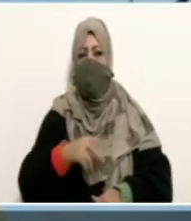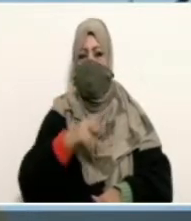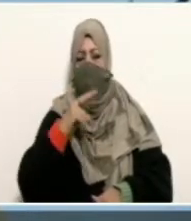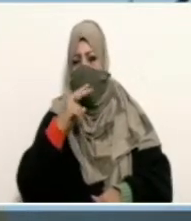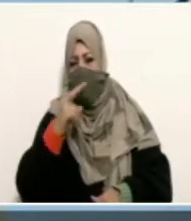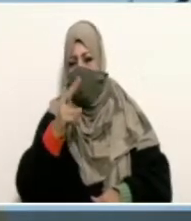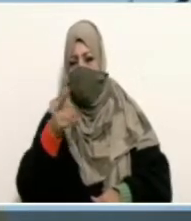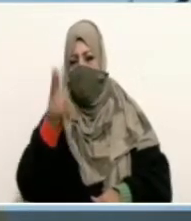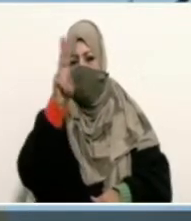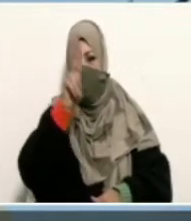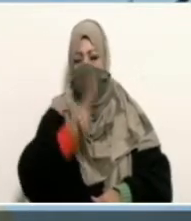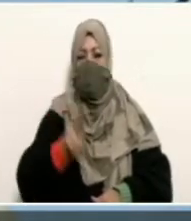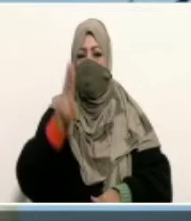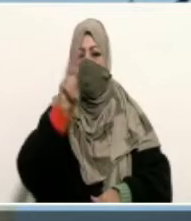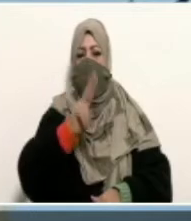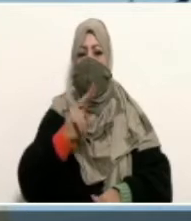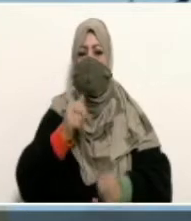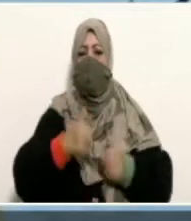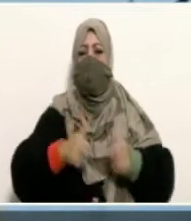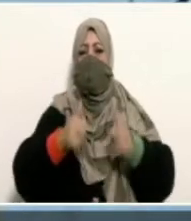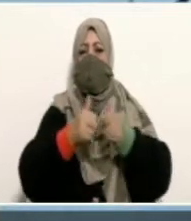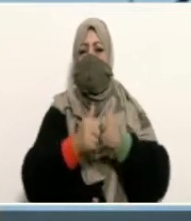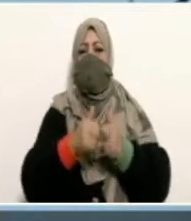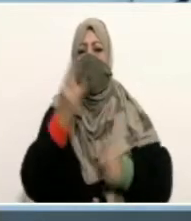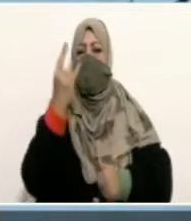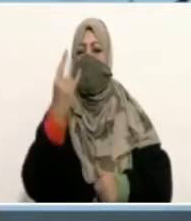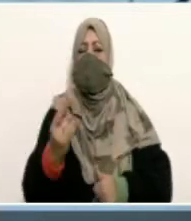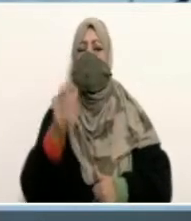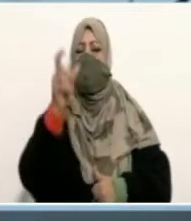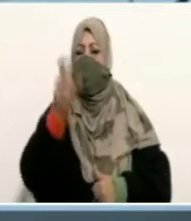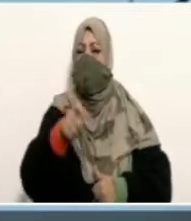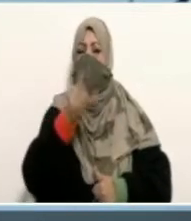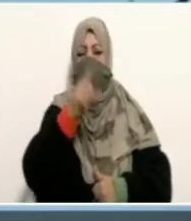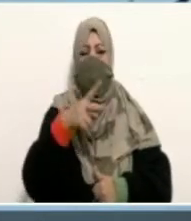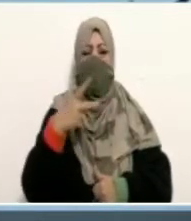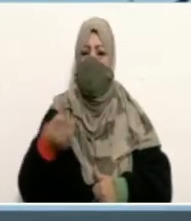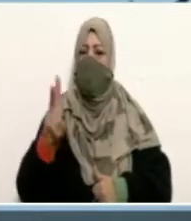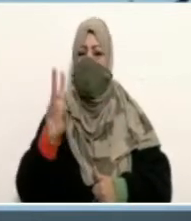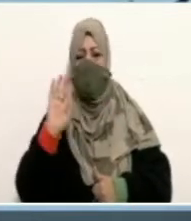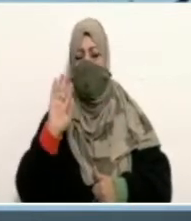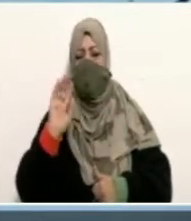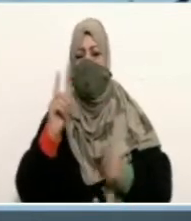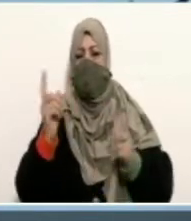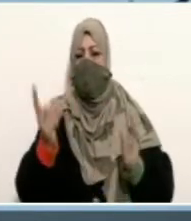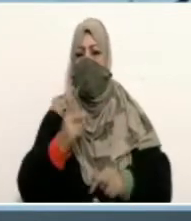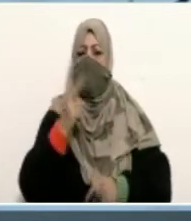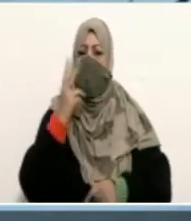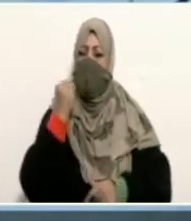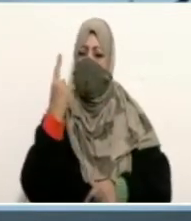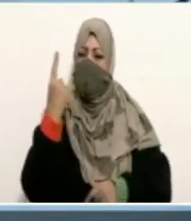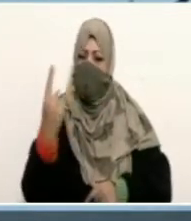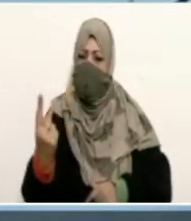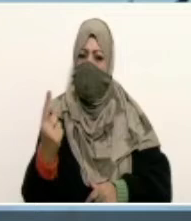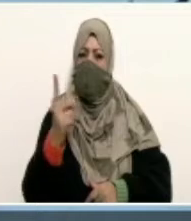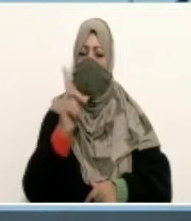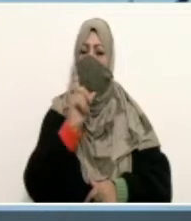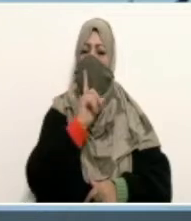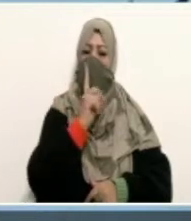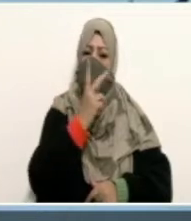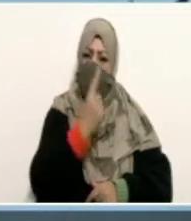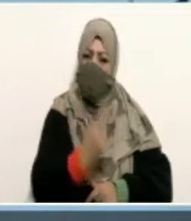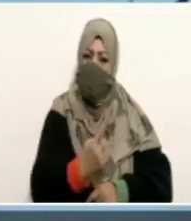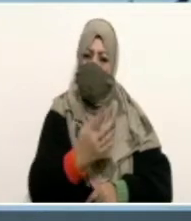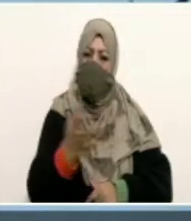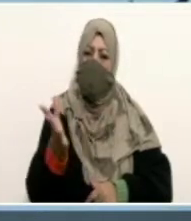متكونة من 10 أشخاص، يمكن أن يعطي مثلا لأب العائلة ورب العائلة على أن يعني يبين